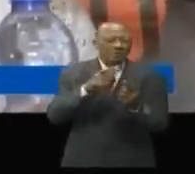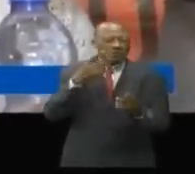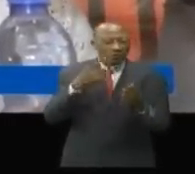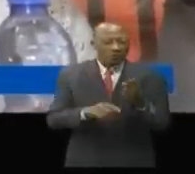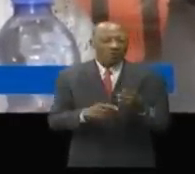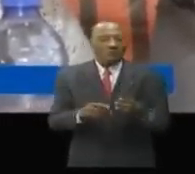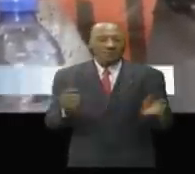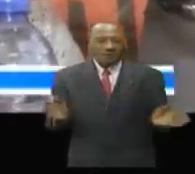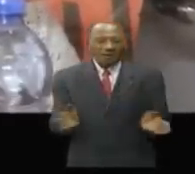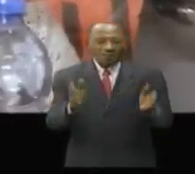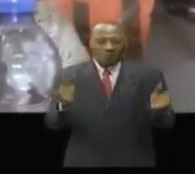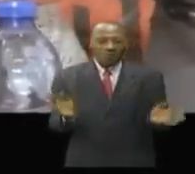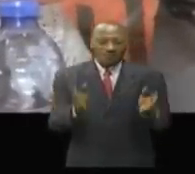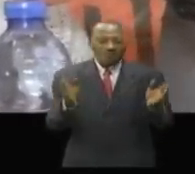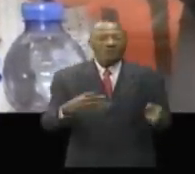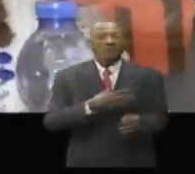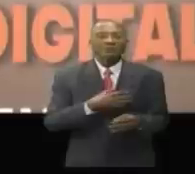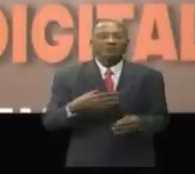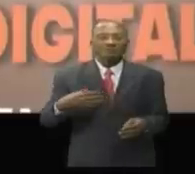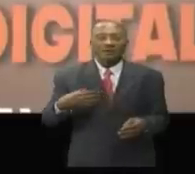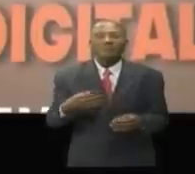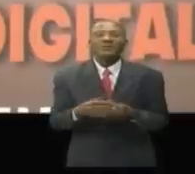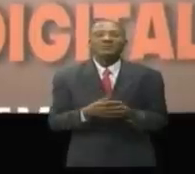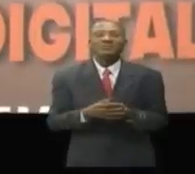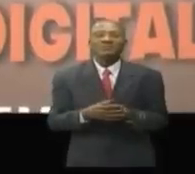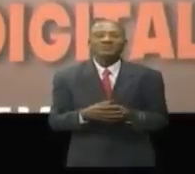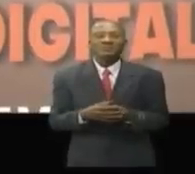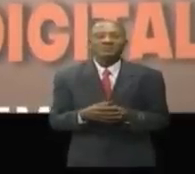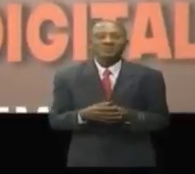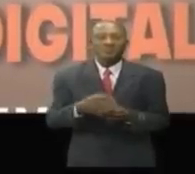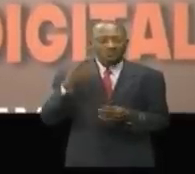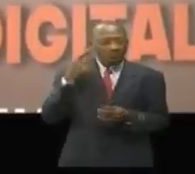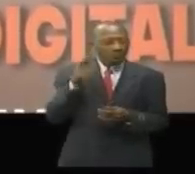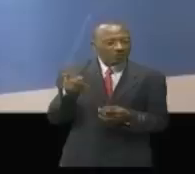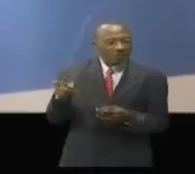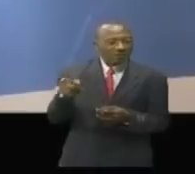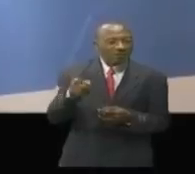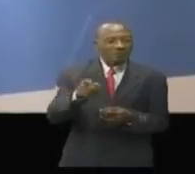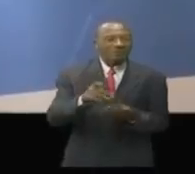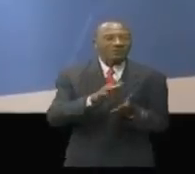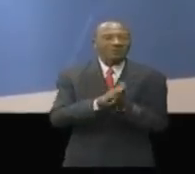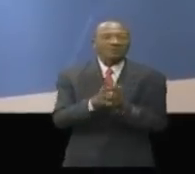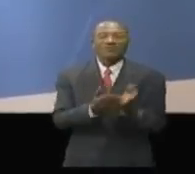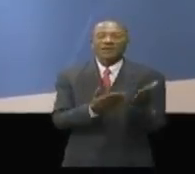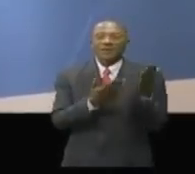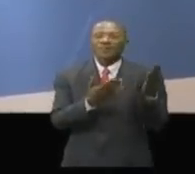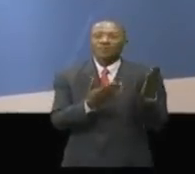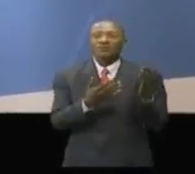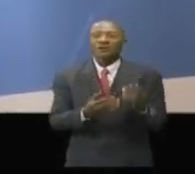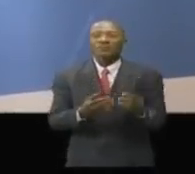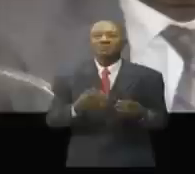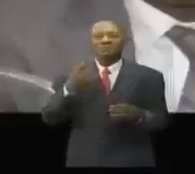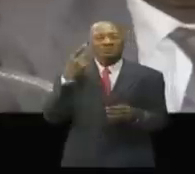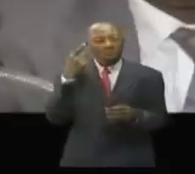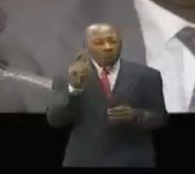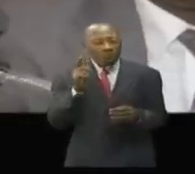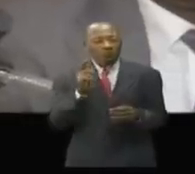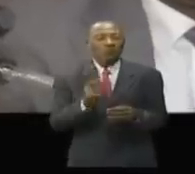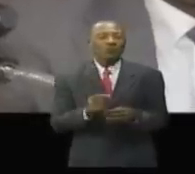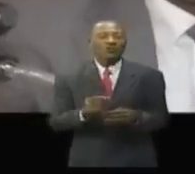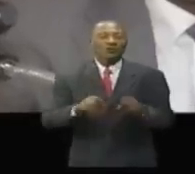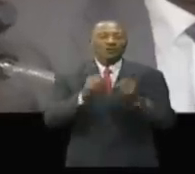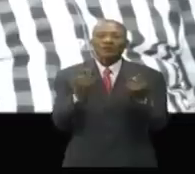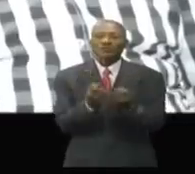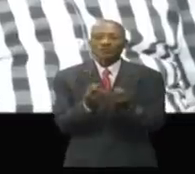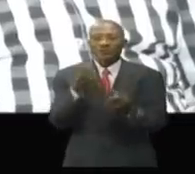capacités des femmes et des managers afin de relever les différents défis qui sont les leurs dans ce 3e